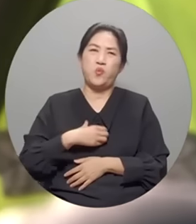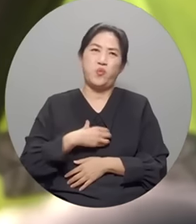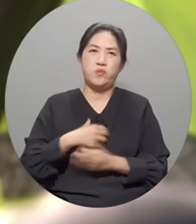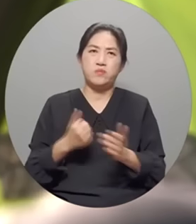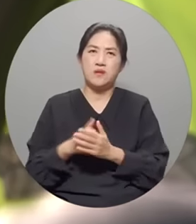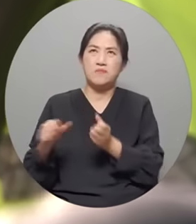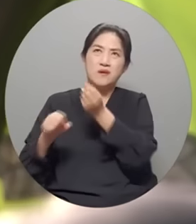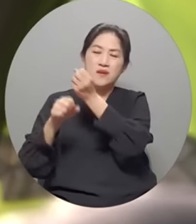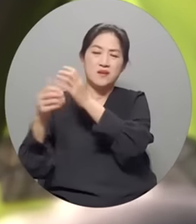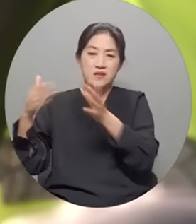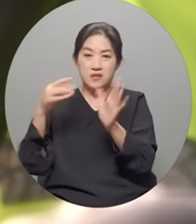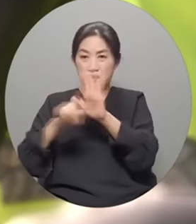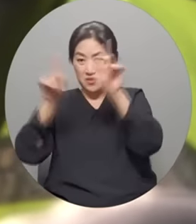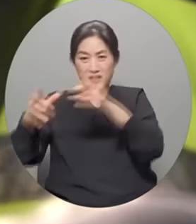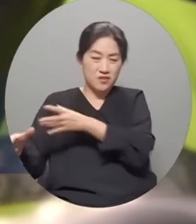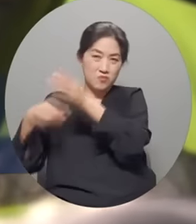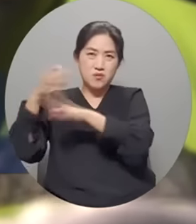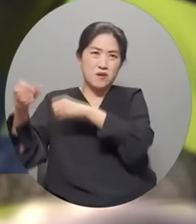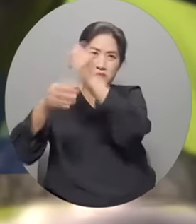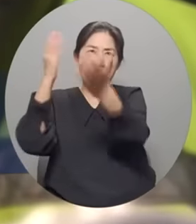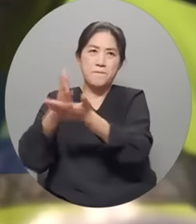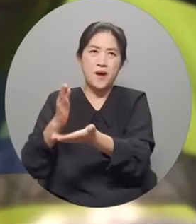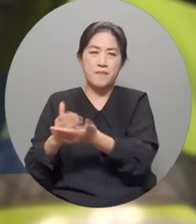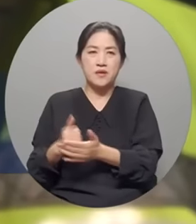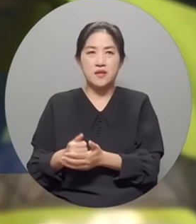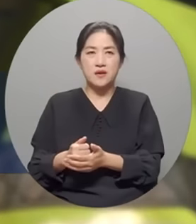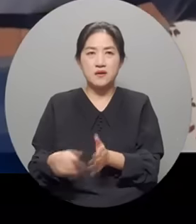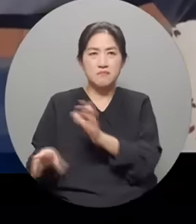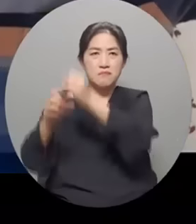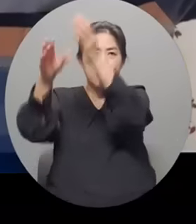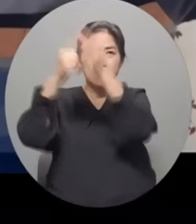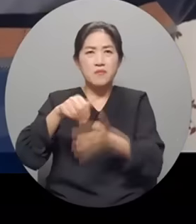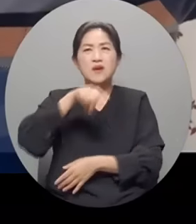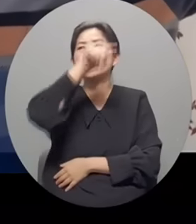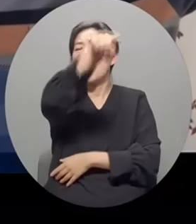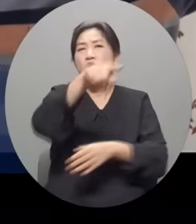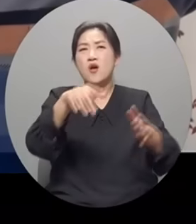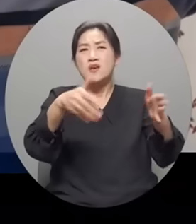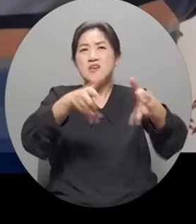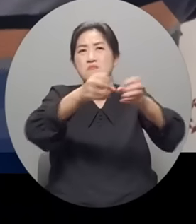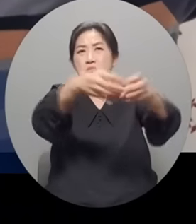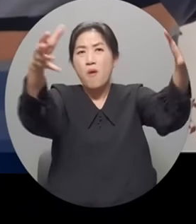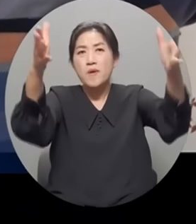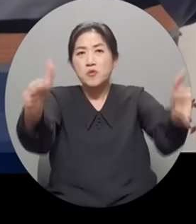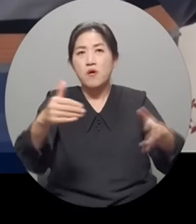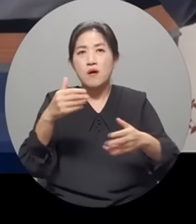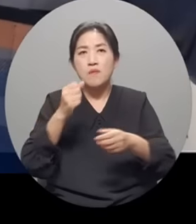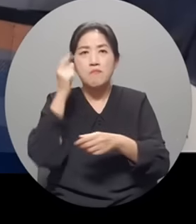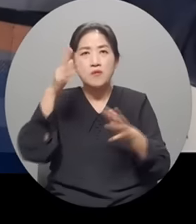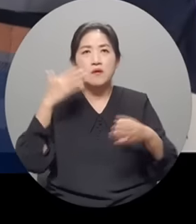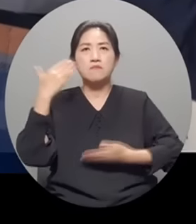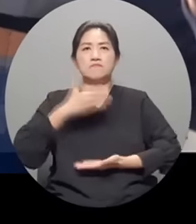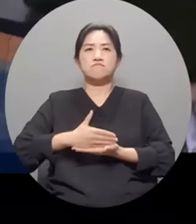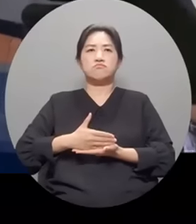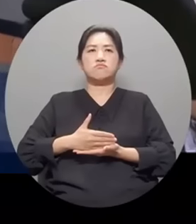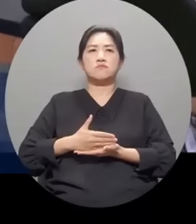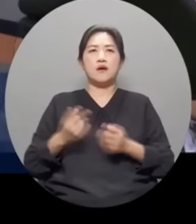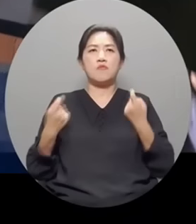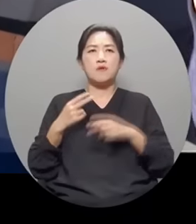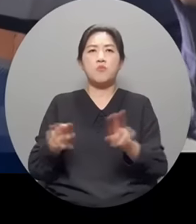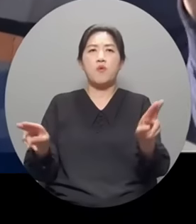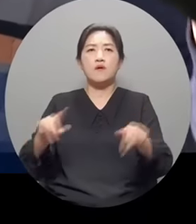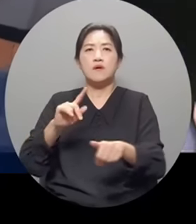중단을 촉구하고 있습니다. 대북전단은 저쪽에 도로 폭파하고 며칠 동안 우리는 문을 닫았었어요. 관광이 취소가